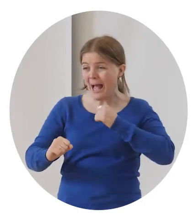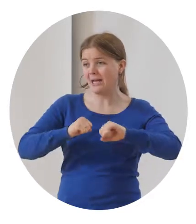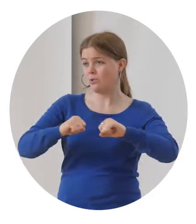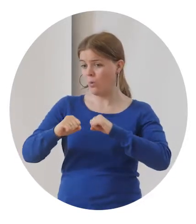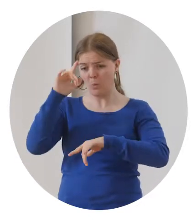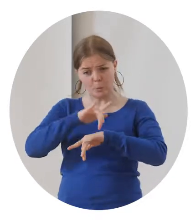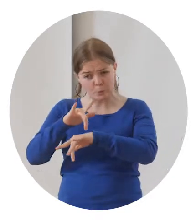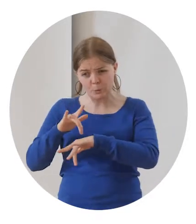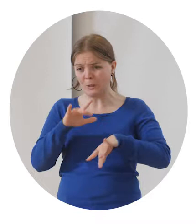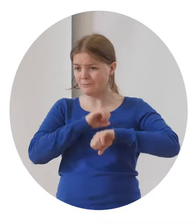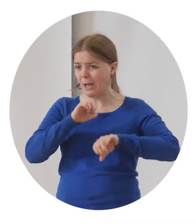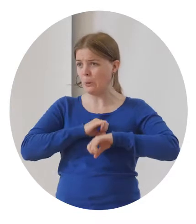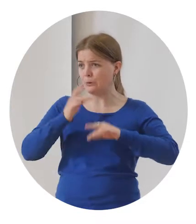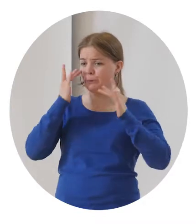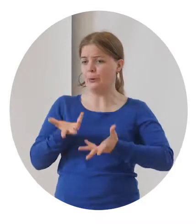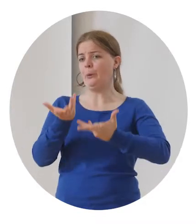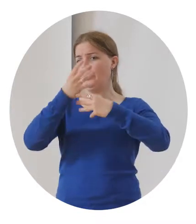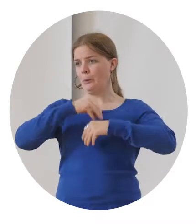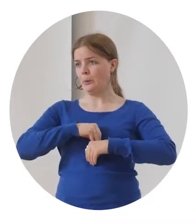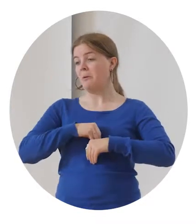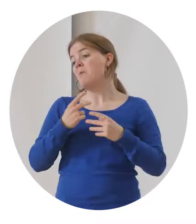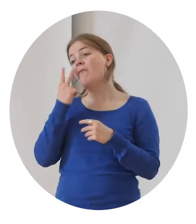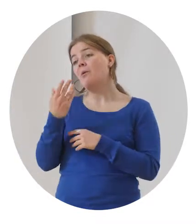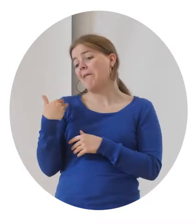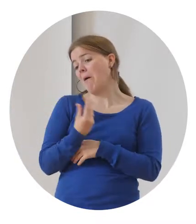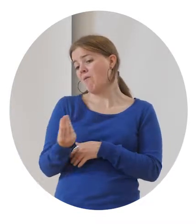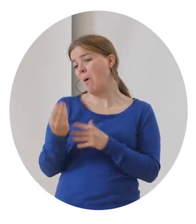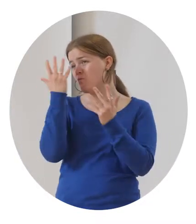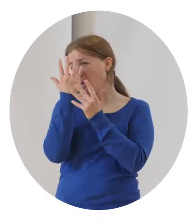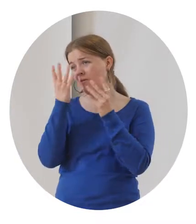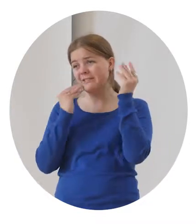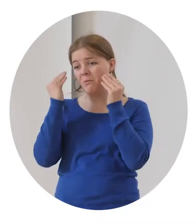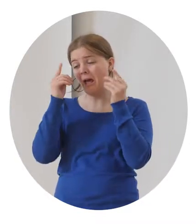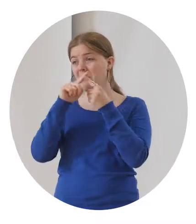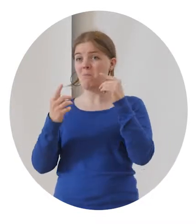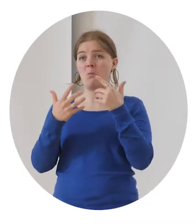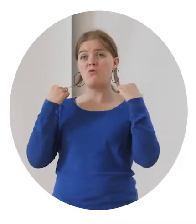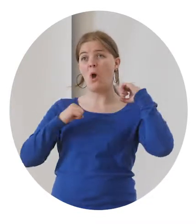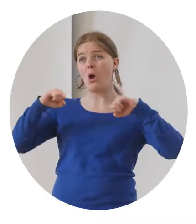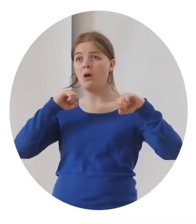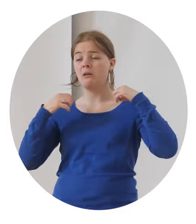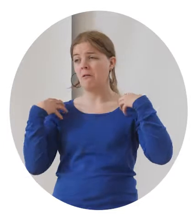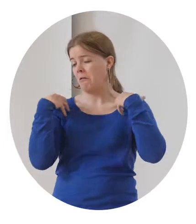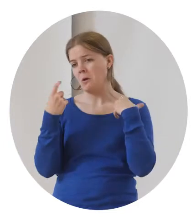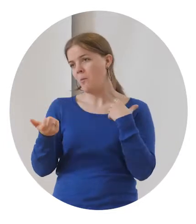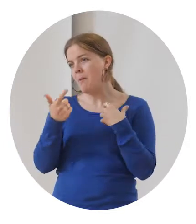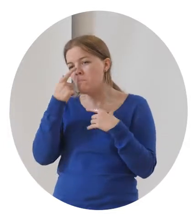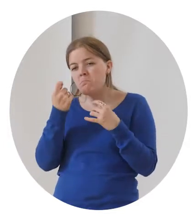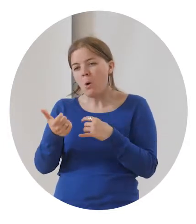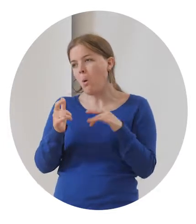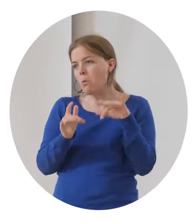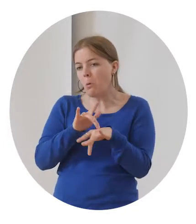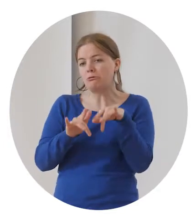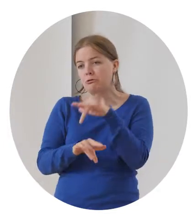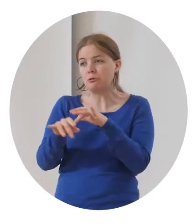dans l'action. Et donc on a vu que ces enfants expérimentaient assez peu au niveau moteur et donc au niveau de tout ce qui peut être